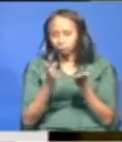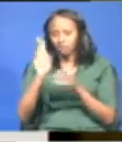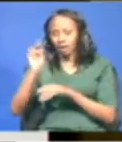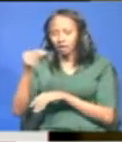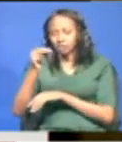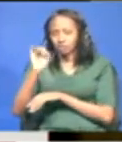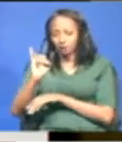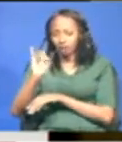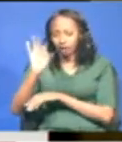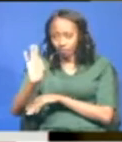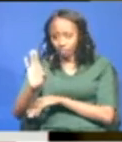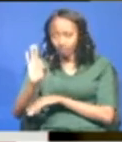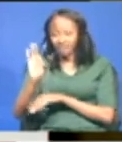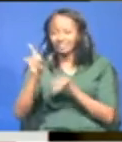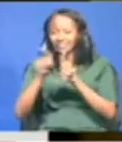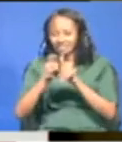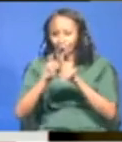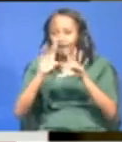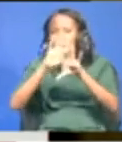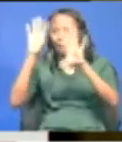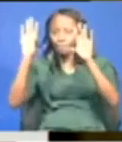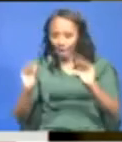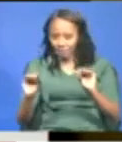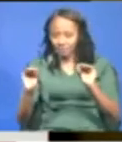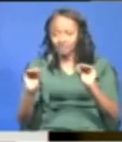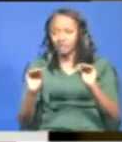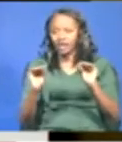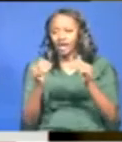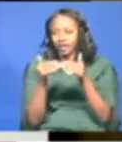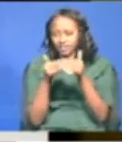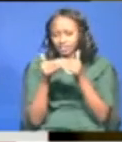tutapeleka budget hivi karibuni. In fact, in the next